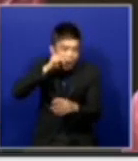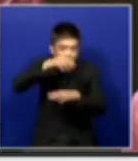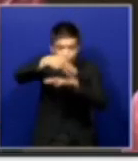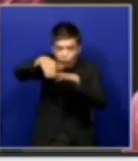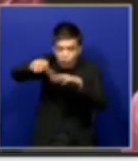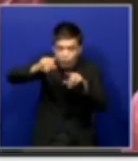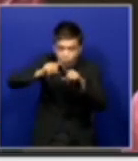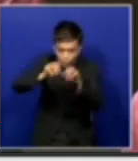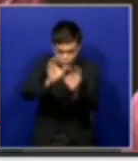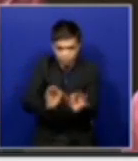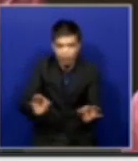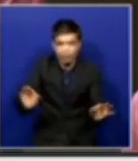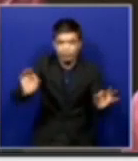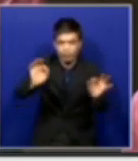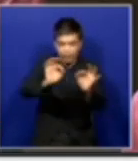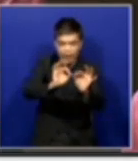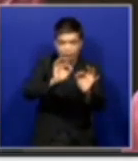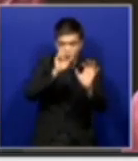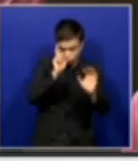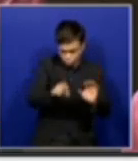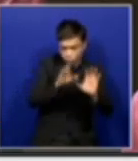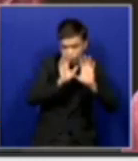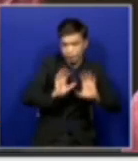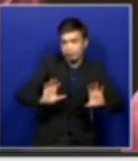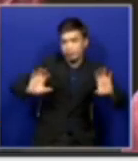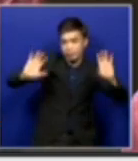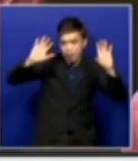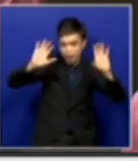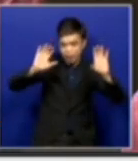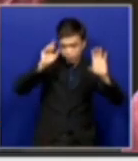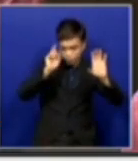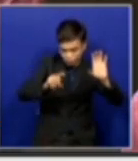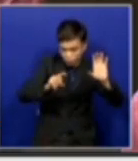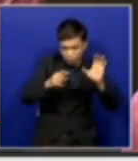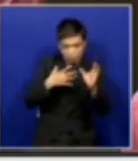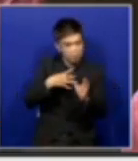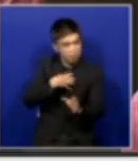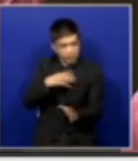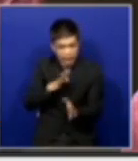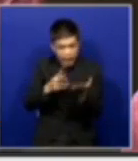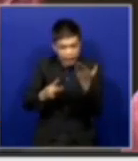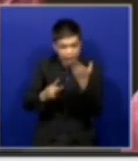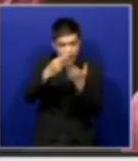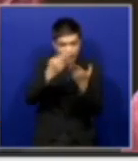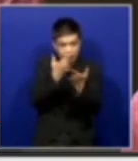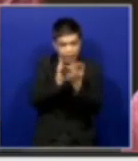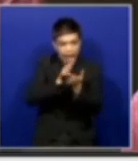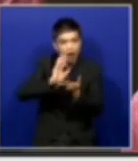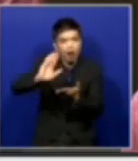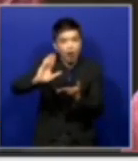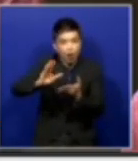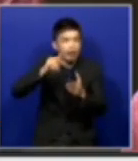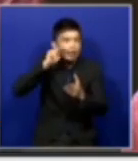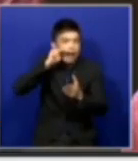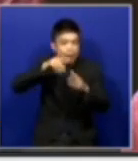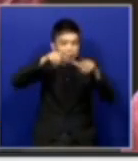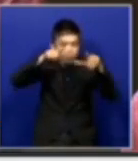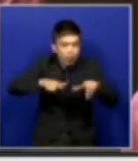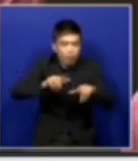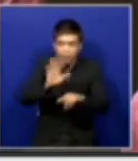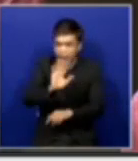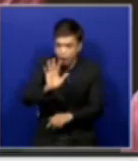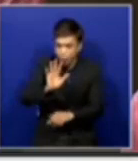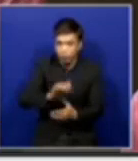ามีความสำคัญที่ทางรัฐบาลจะต้องไม่อยากให้ตัดนะครับแล้วก็อีกเรื่องนึงครับก็คืองบของ